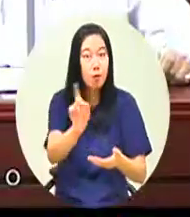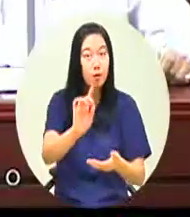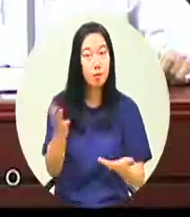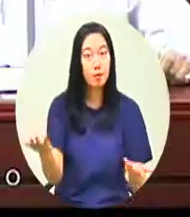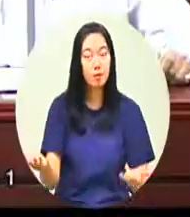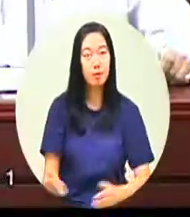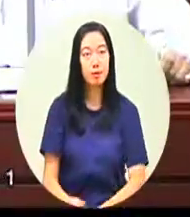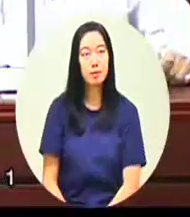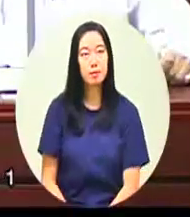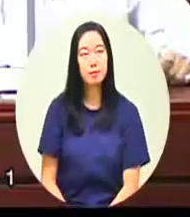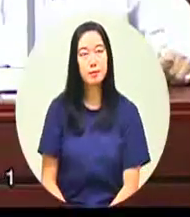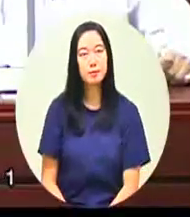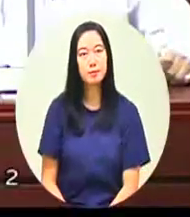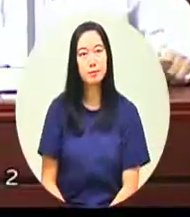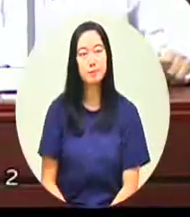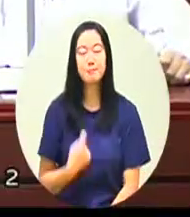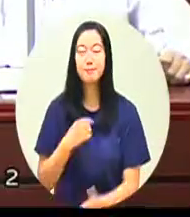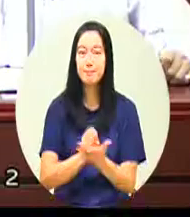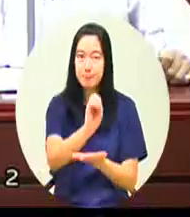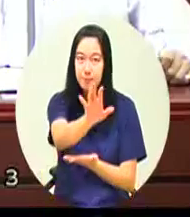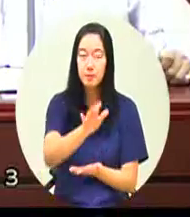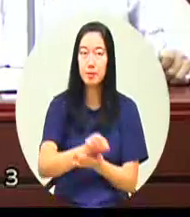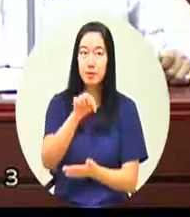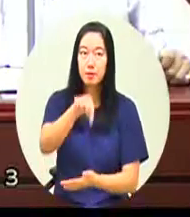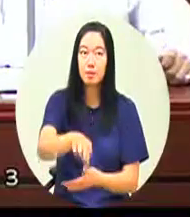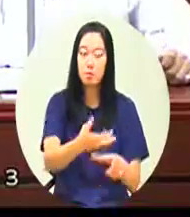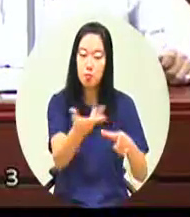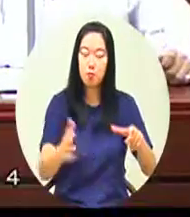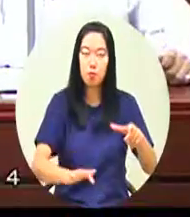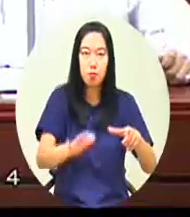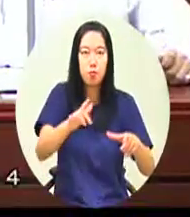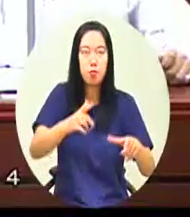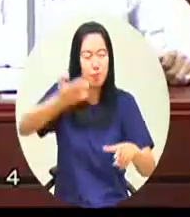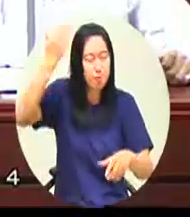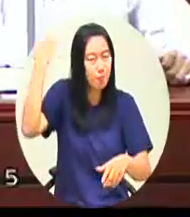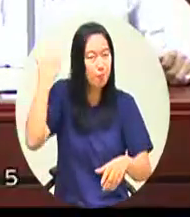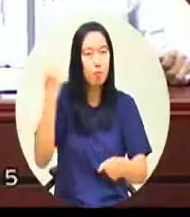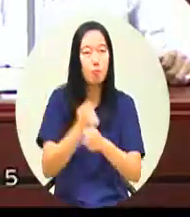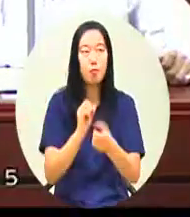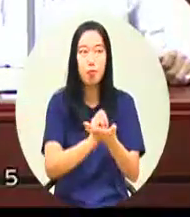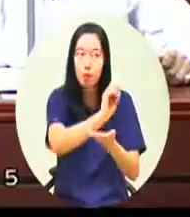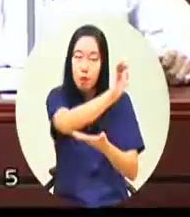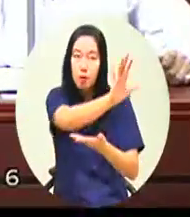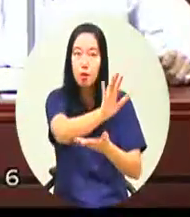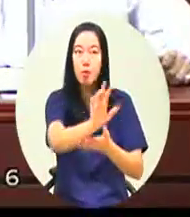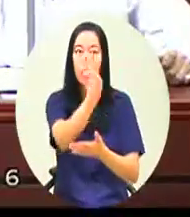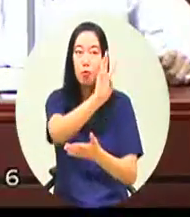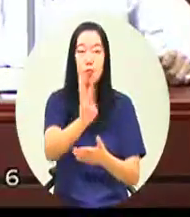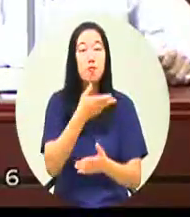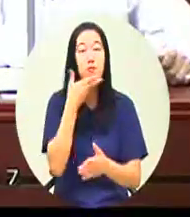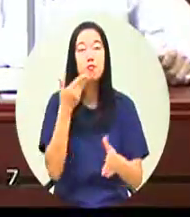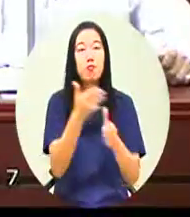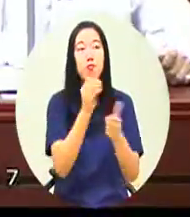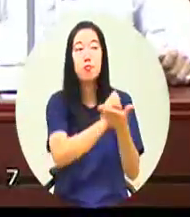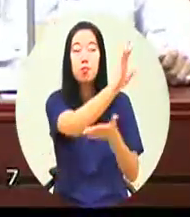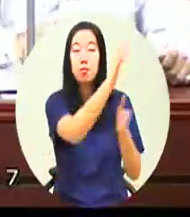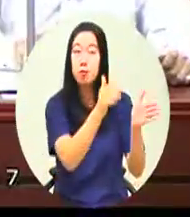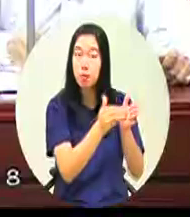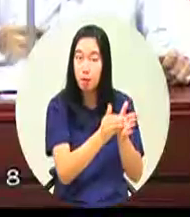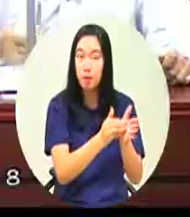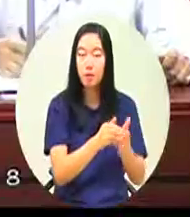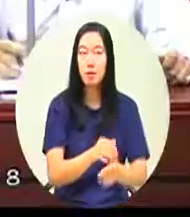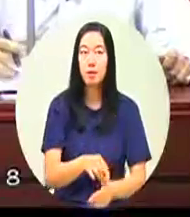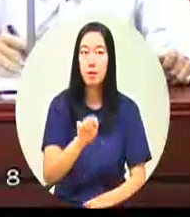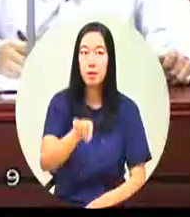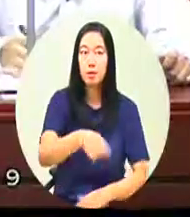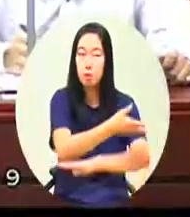告，五甲尾的自洪处，阮足早迄阵就拢有报予迄个水利署，来去比阮这边的迄个